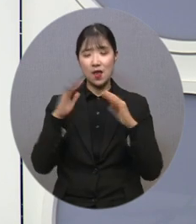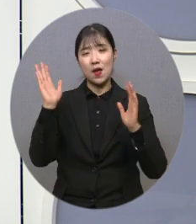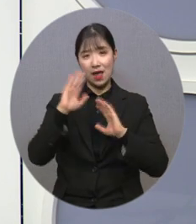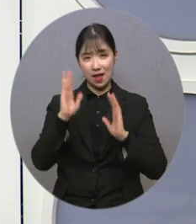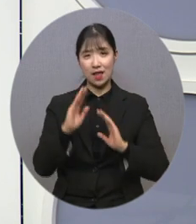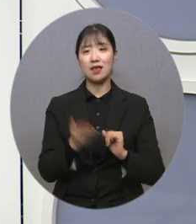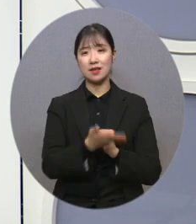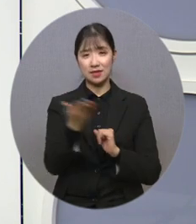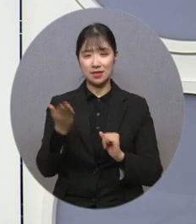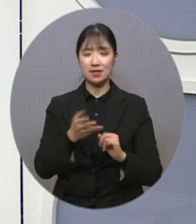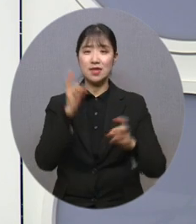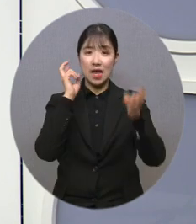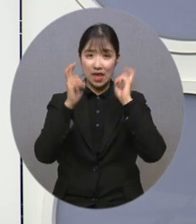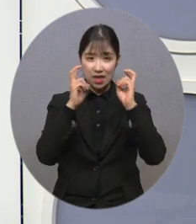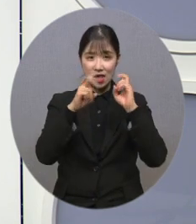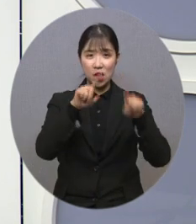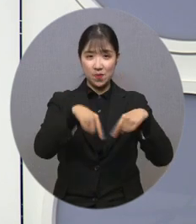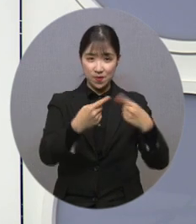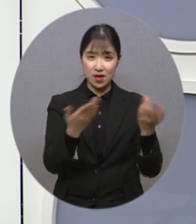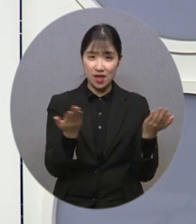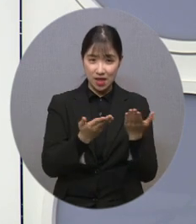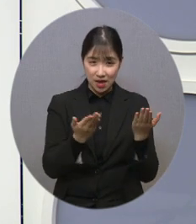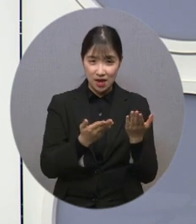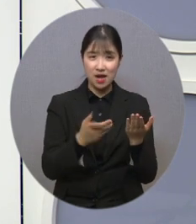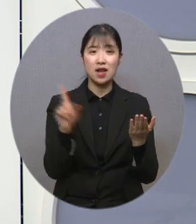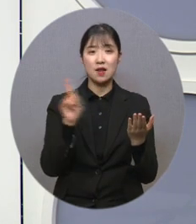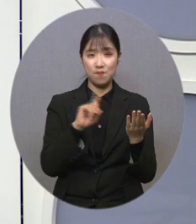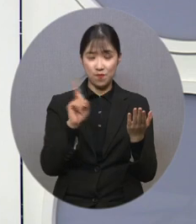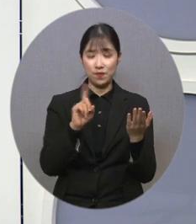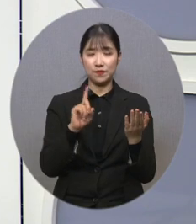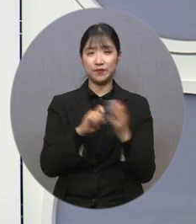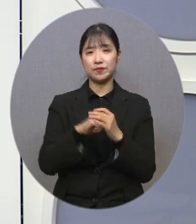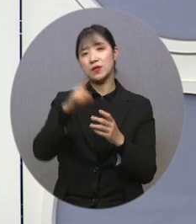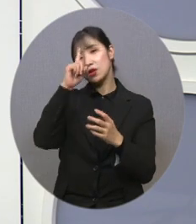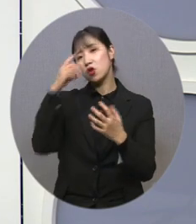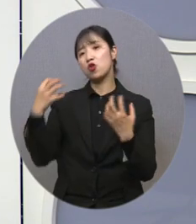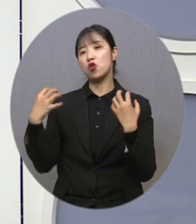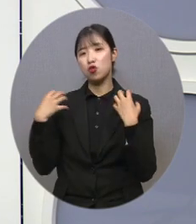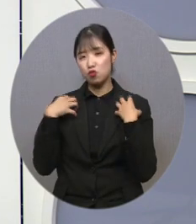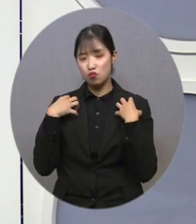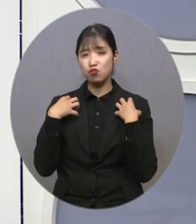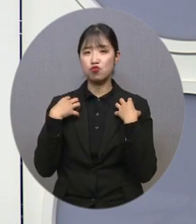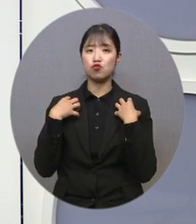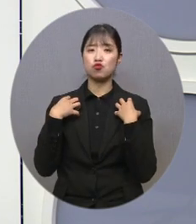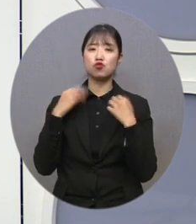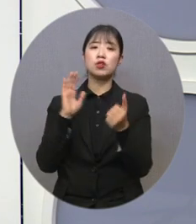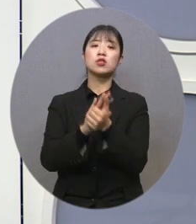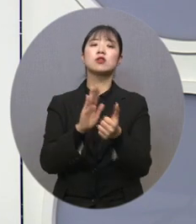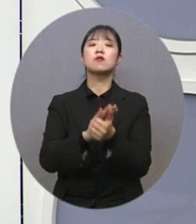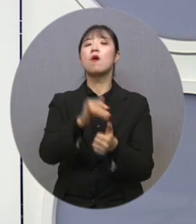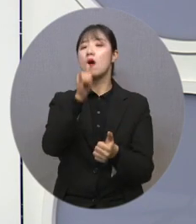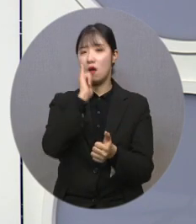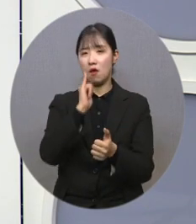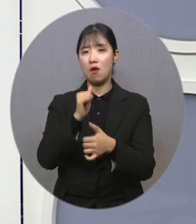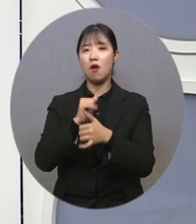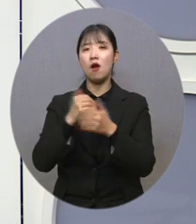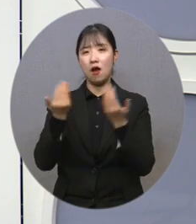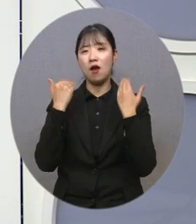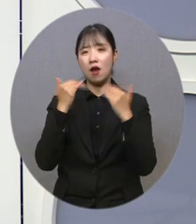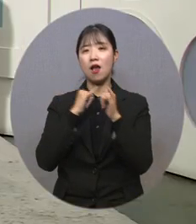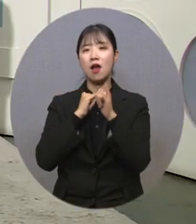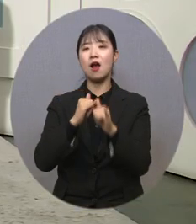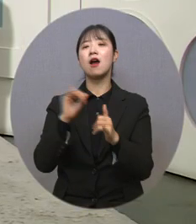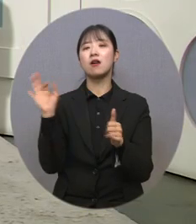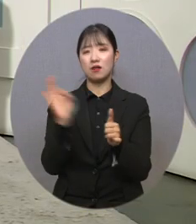학생들이 기업에 나가서 일을 하면은 정부에서 지원을 해줍니다. 장학금을. 그게